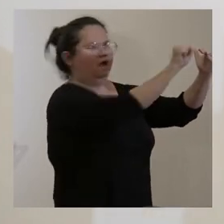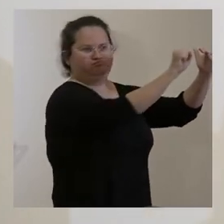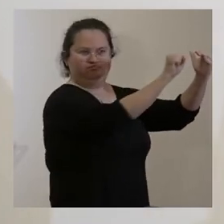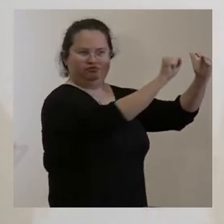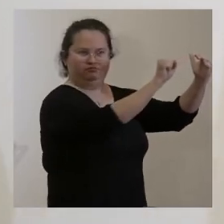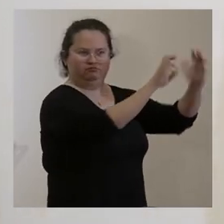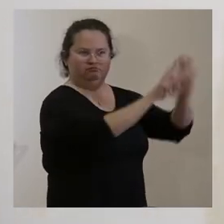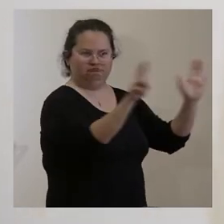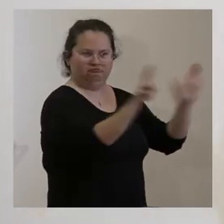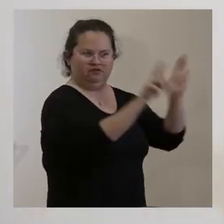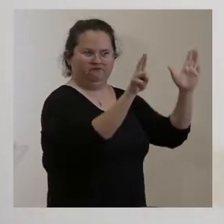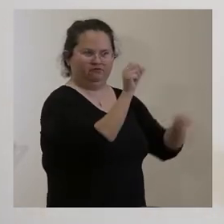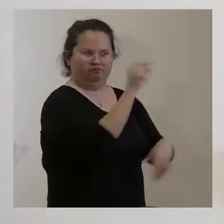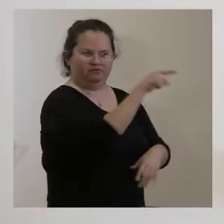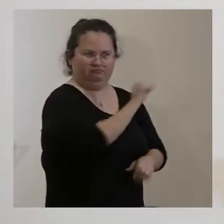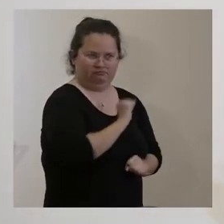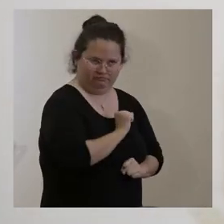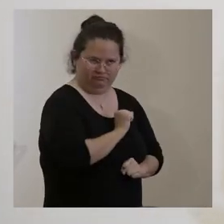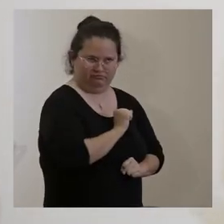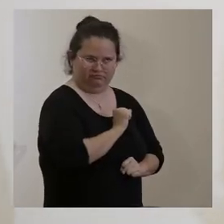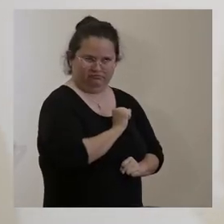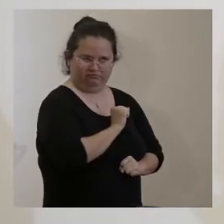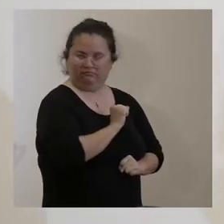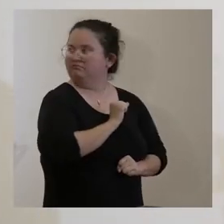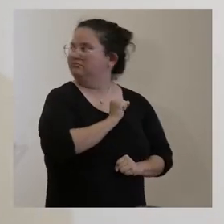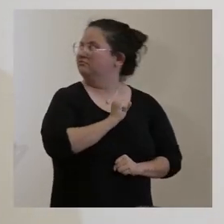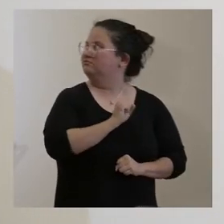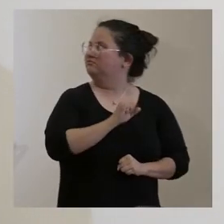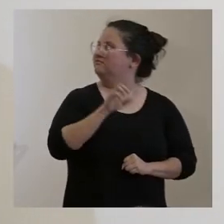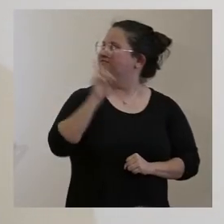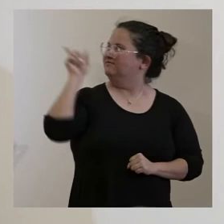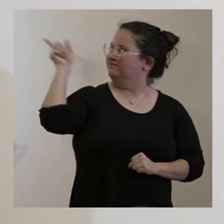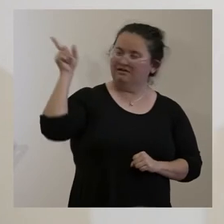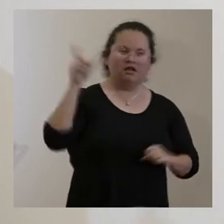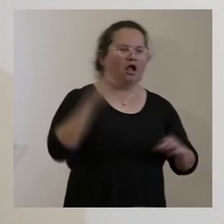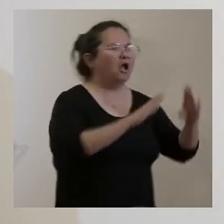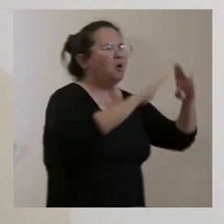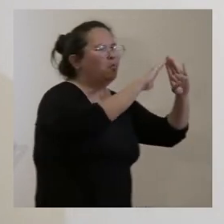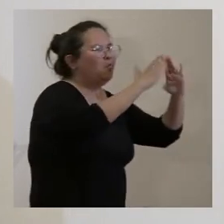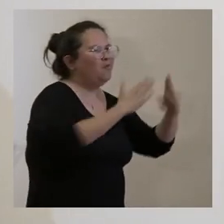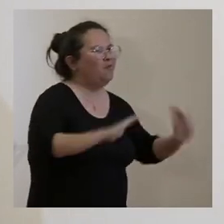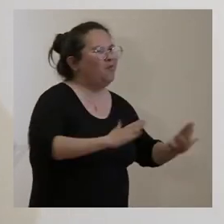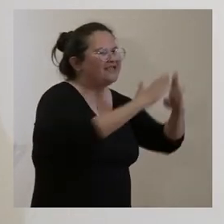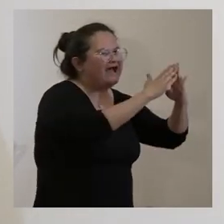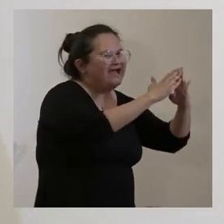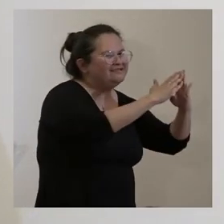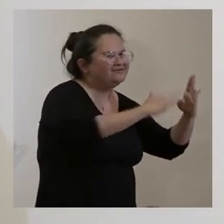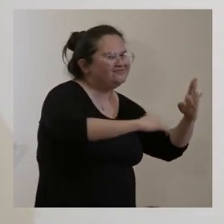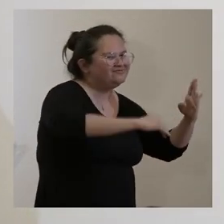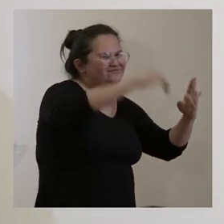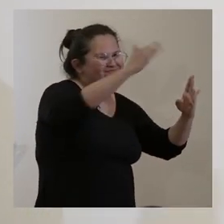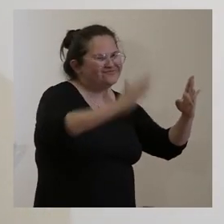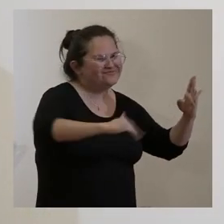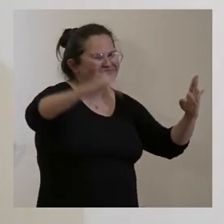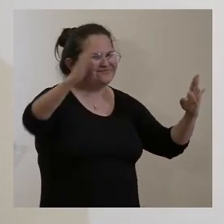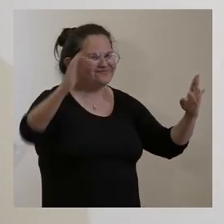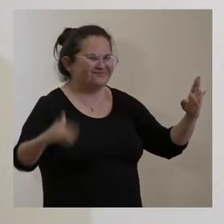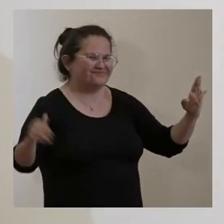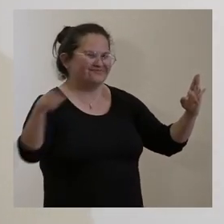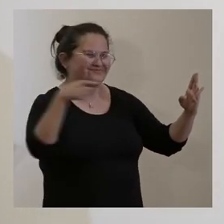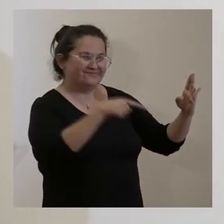La représentation de ces montagnes est moins sérieuse, parce que il faut